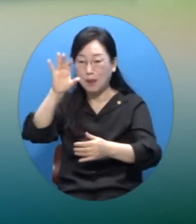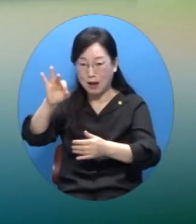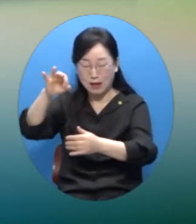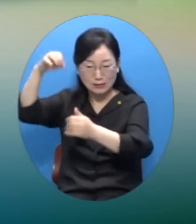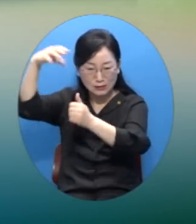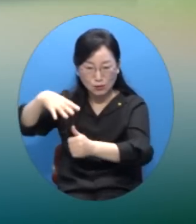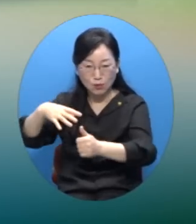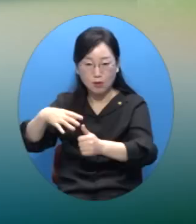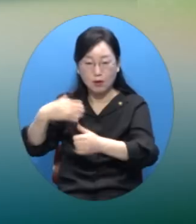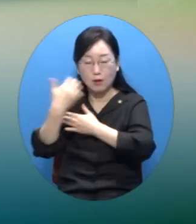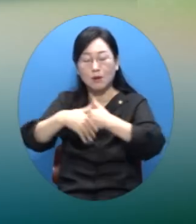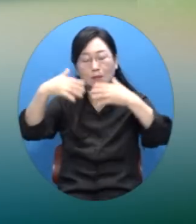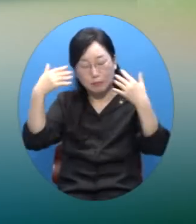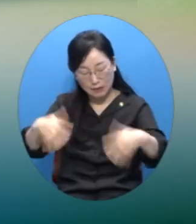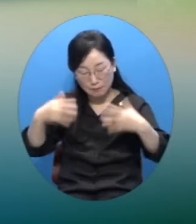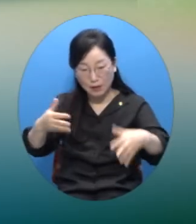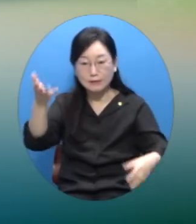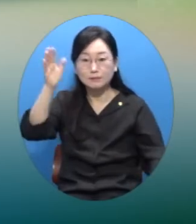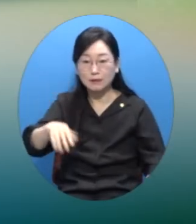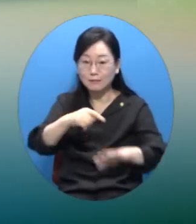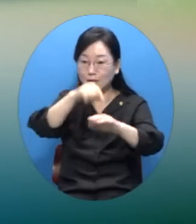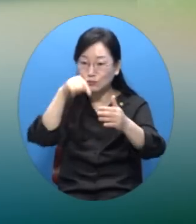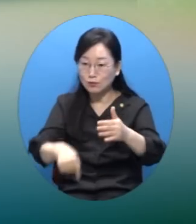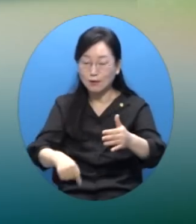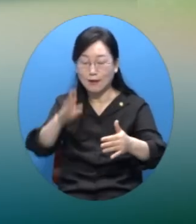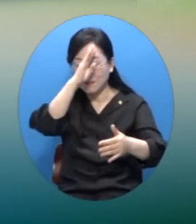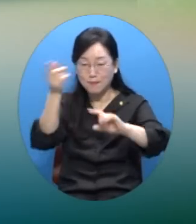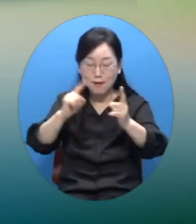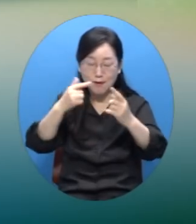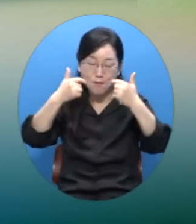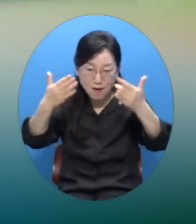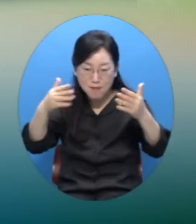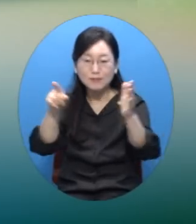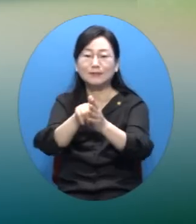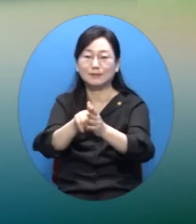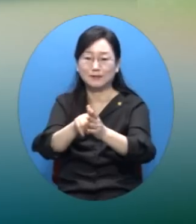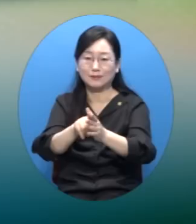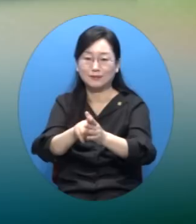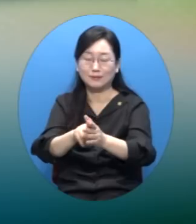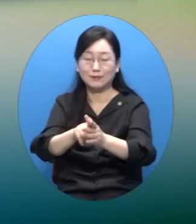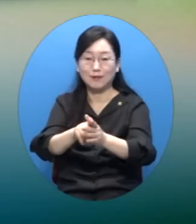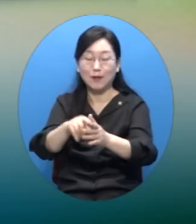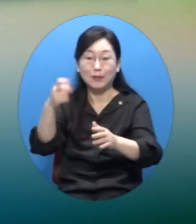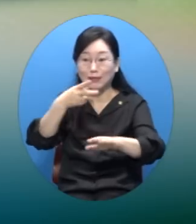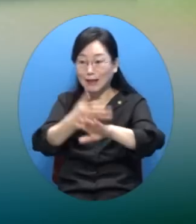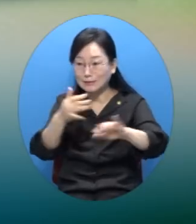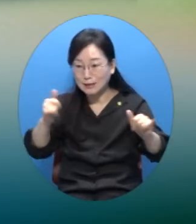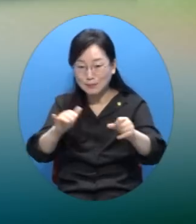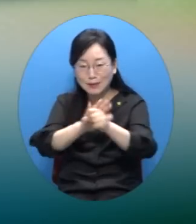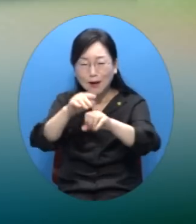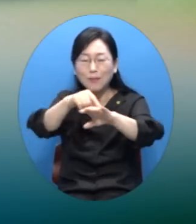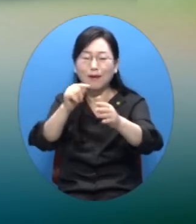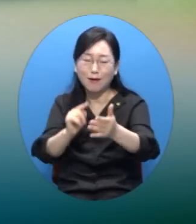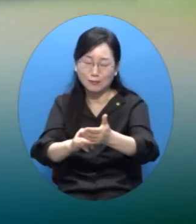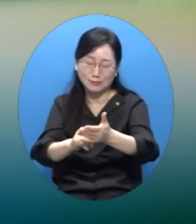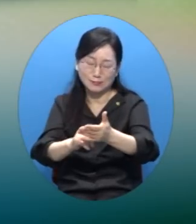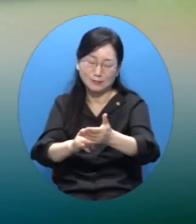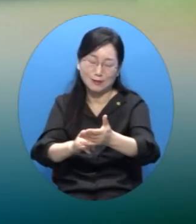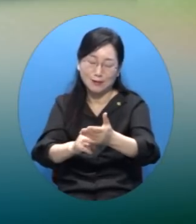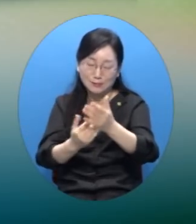지칠대로 지쳐갔습니다. 그런데도 마음속에는 고집할 수 있다는 확신이 들었습니다. 그리고 다른 사람들을 사랑하는 마음으로